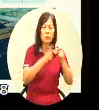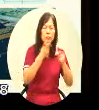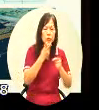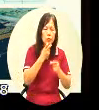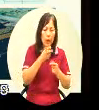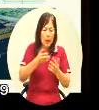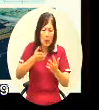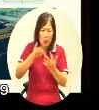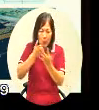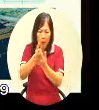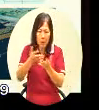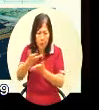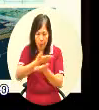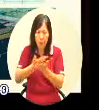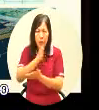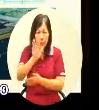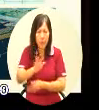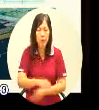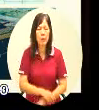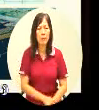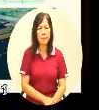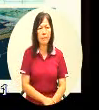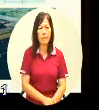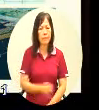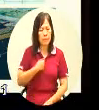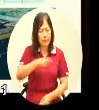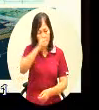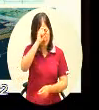入协调。我们当然也希望在那